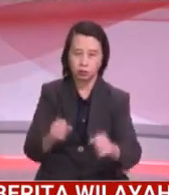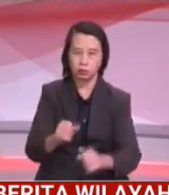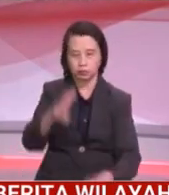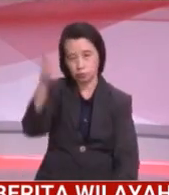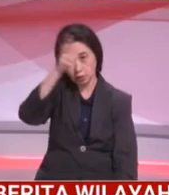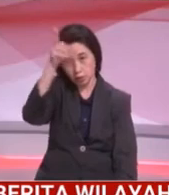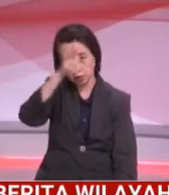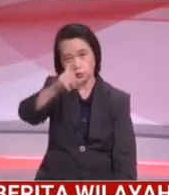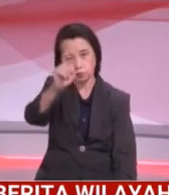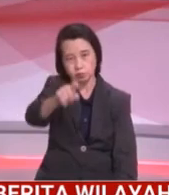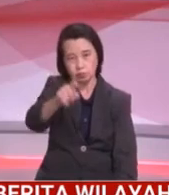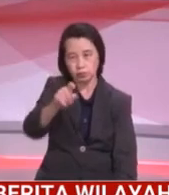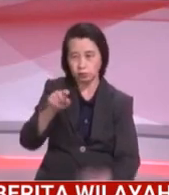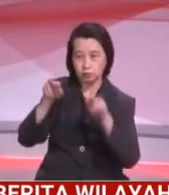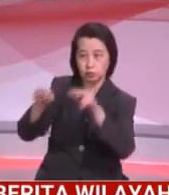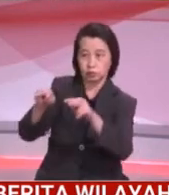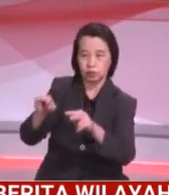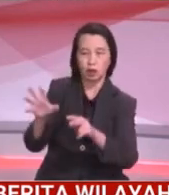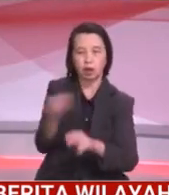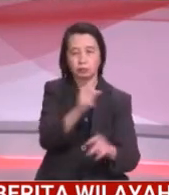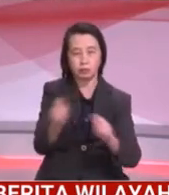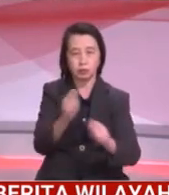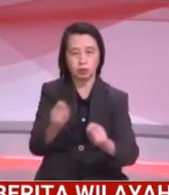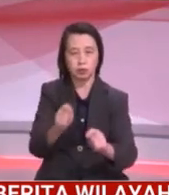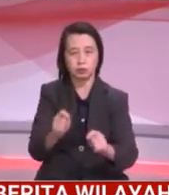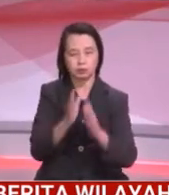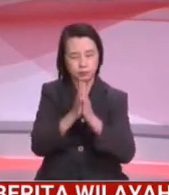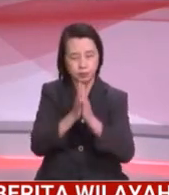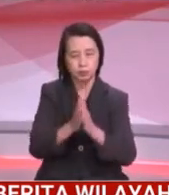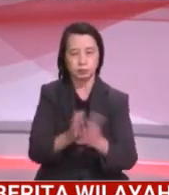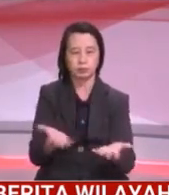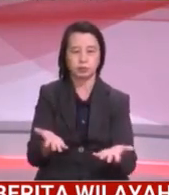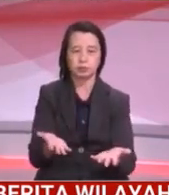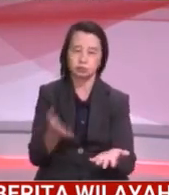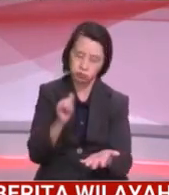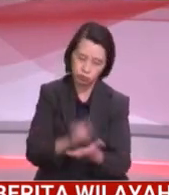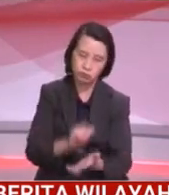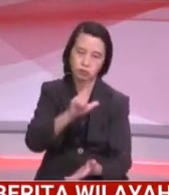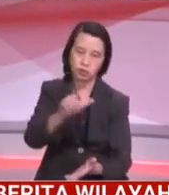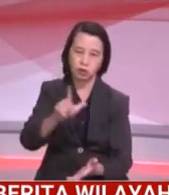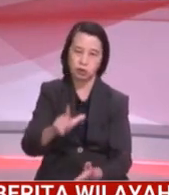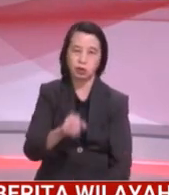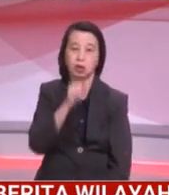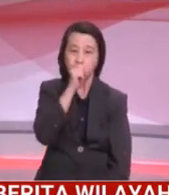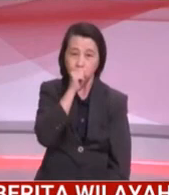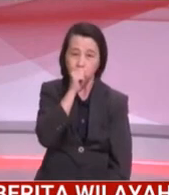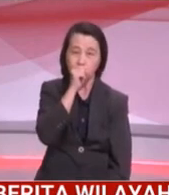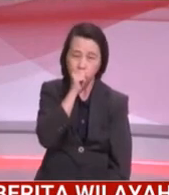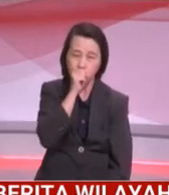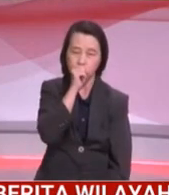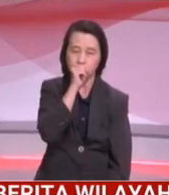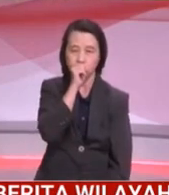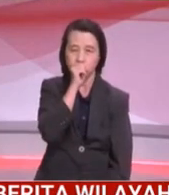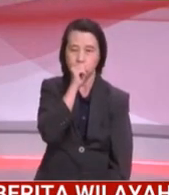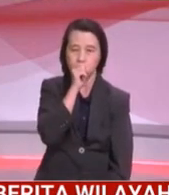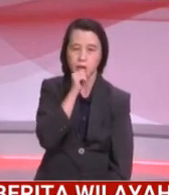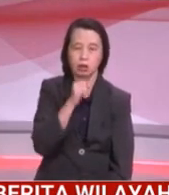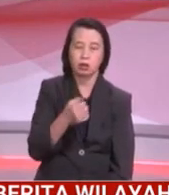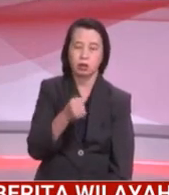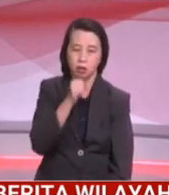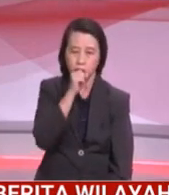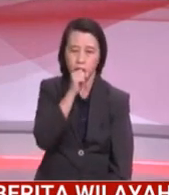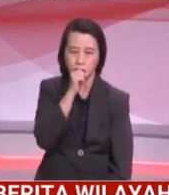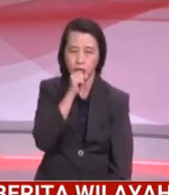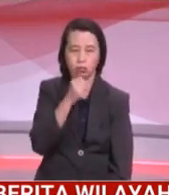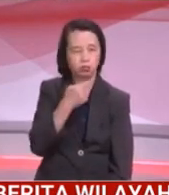kaji pun kena ambil tindak ke lah lagu mana tak. Lagu tu lah. Memang batuk tu bila kata pikap beromo tu